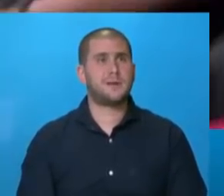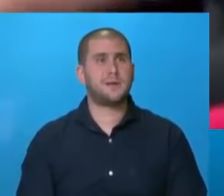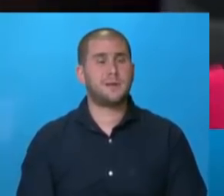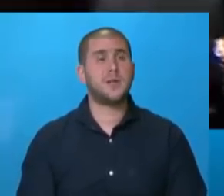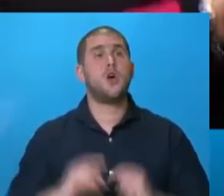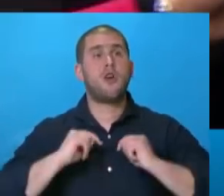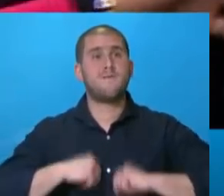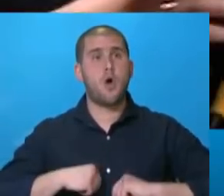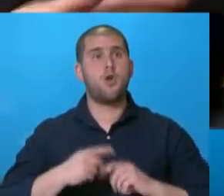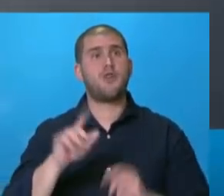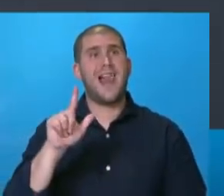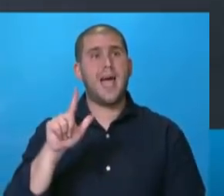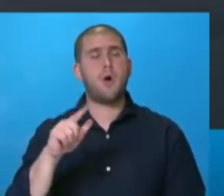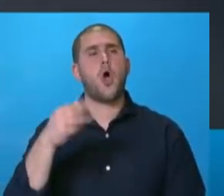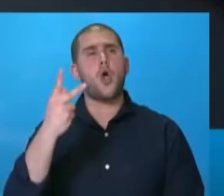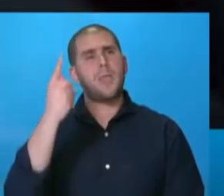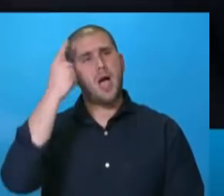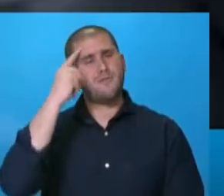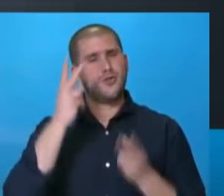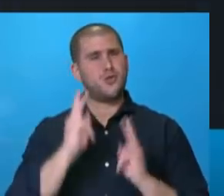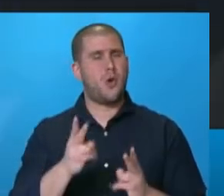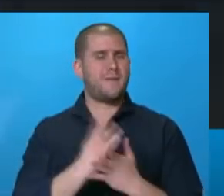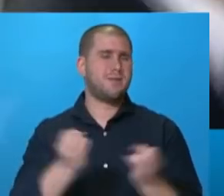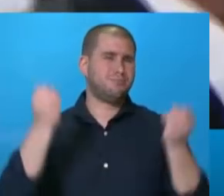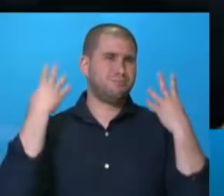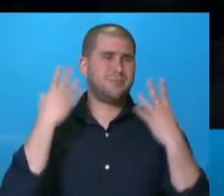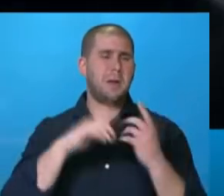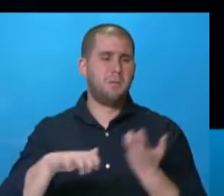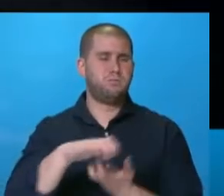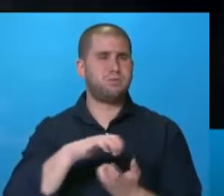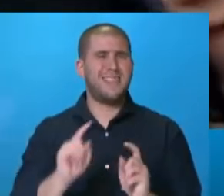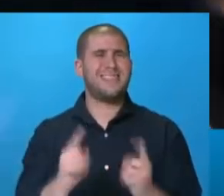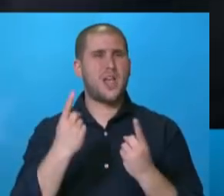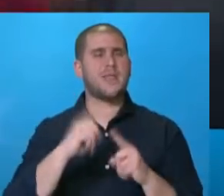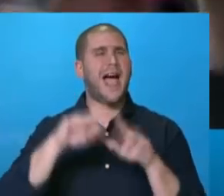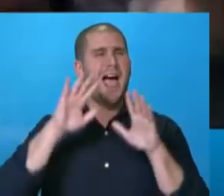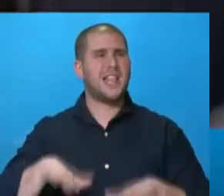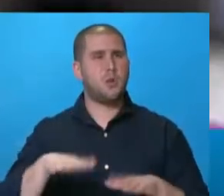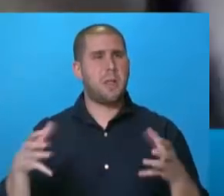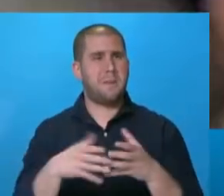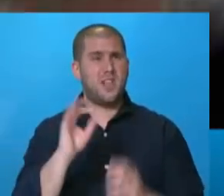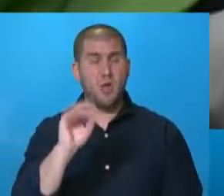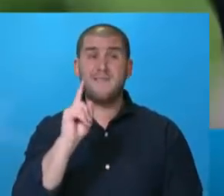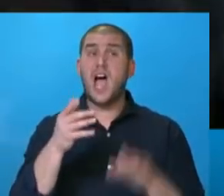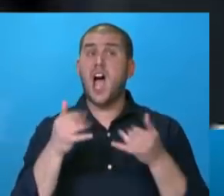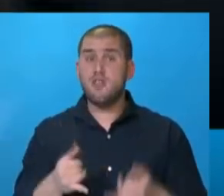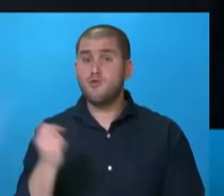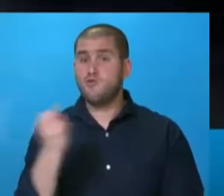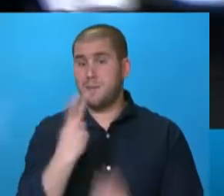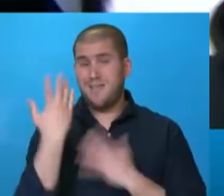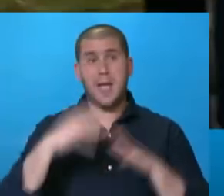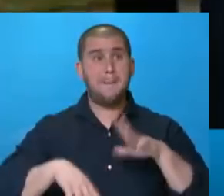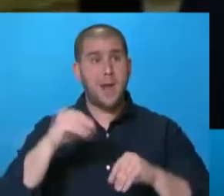יושב ראש הלייבור ג'רמי קורבין כבר חשב שיוכל לשים מאחוריו את סקנדל התקריות האנטישמיות במפלגתו. אבל כעת, שבועיים לפני